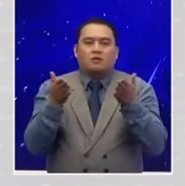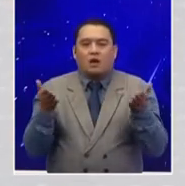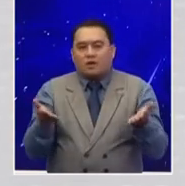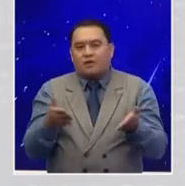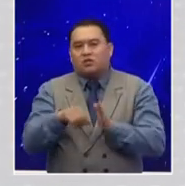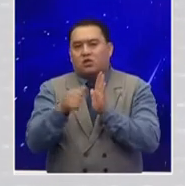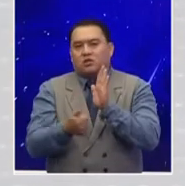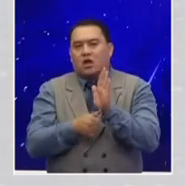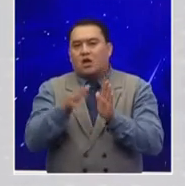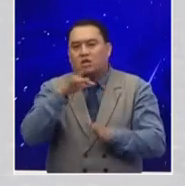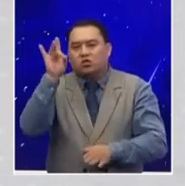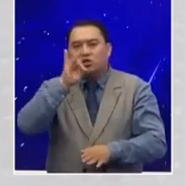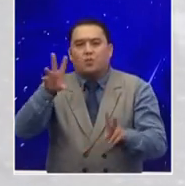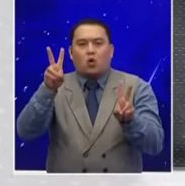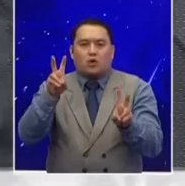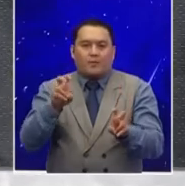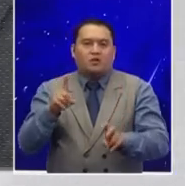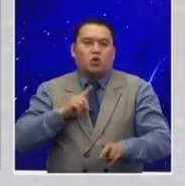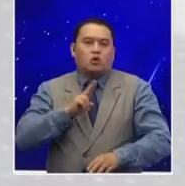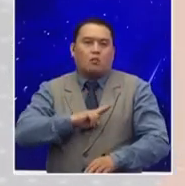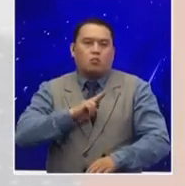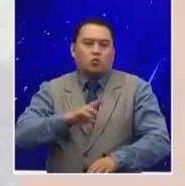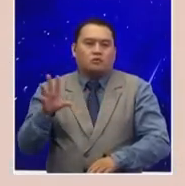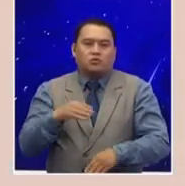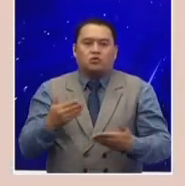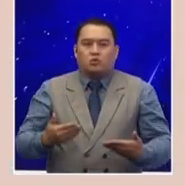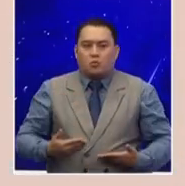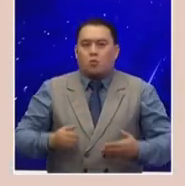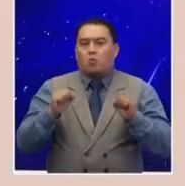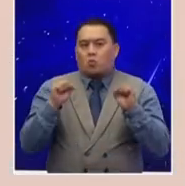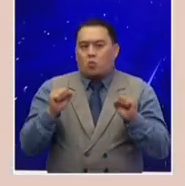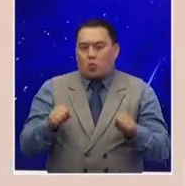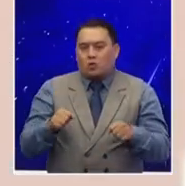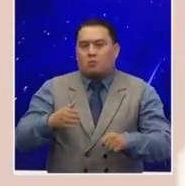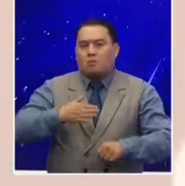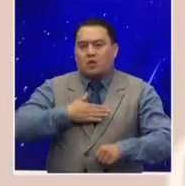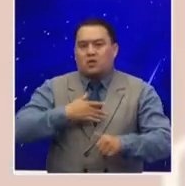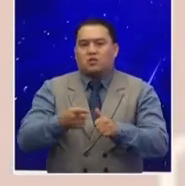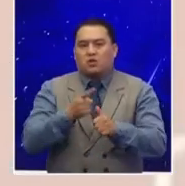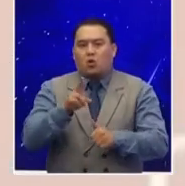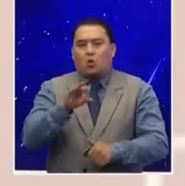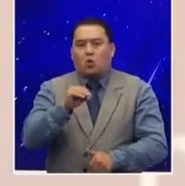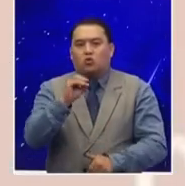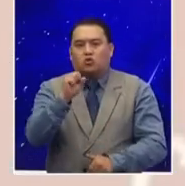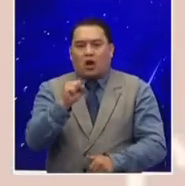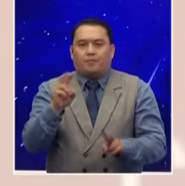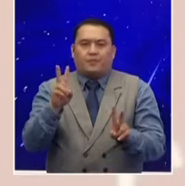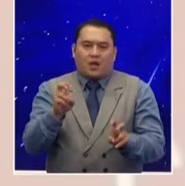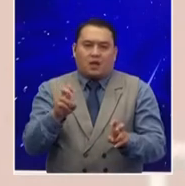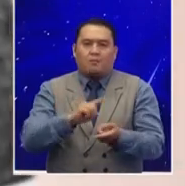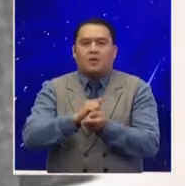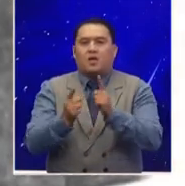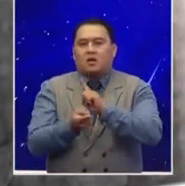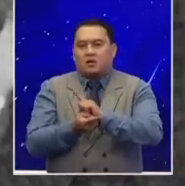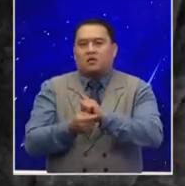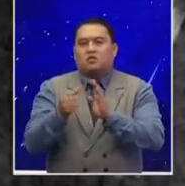повесть «16-летний чемпион». Однако работой всей его жизни можно смело назвать повесть «Меня зовут Кожа». Она была переведена